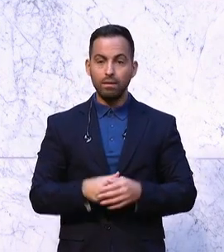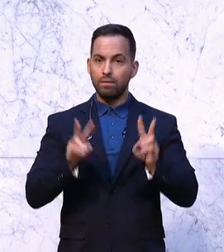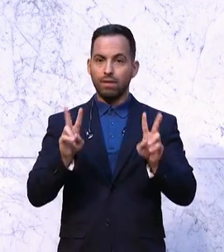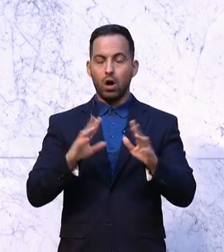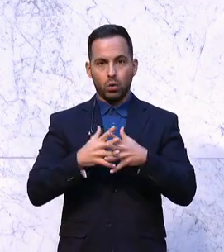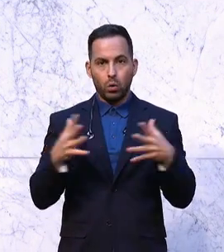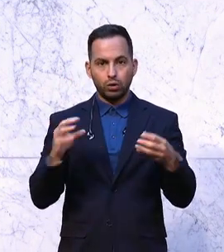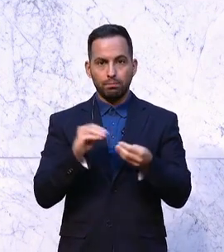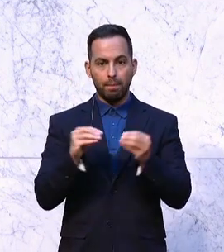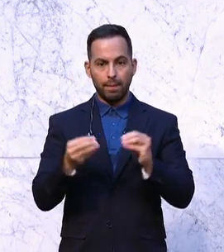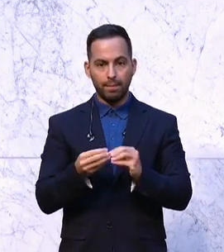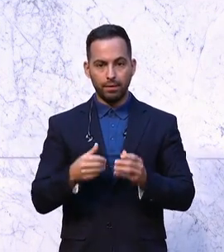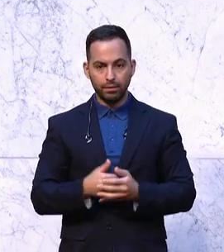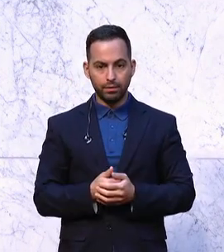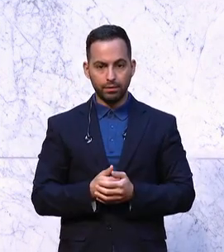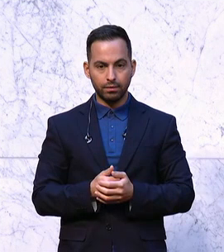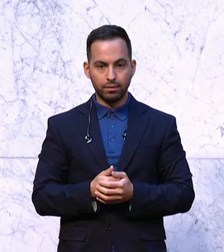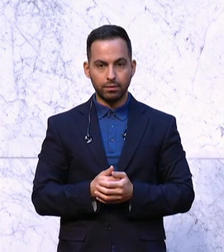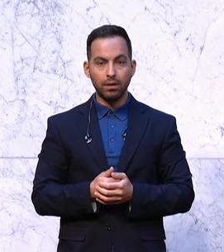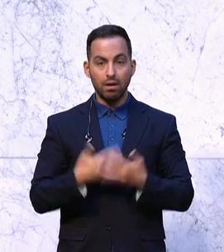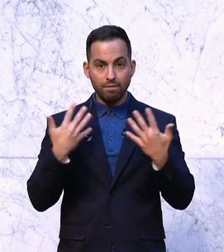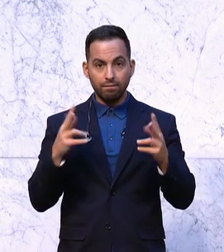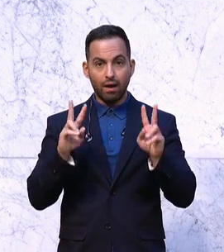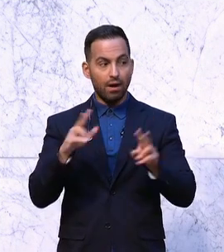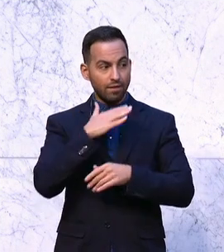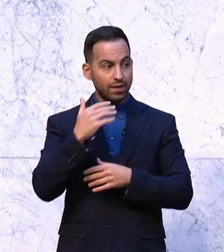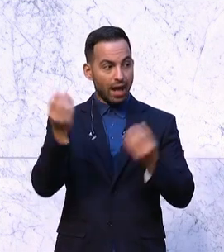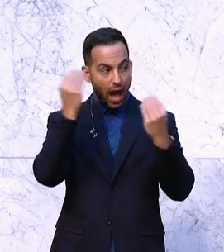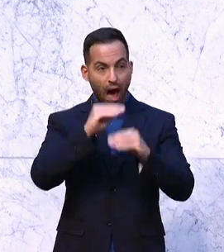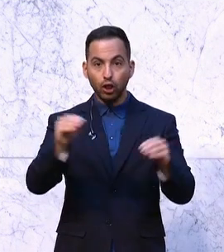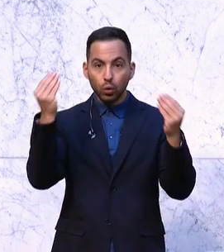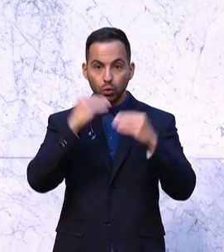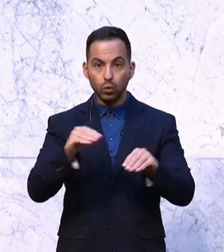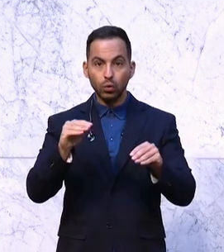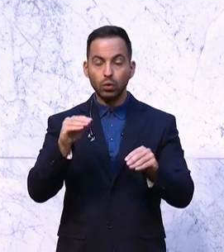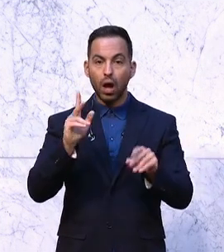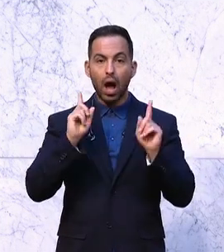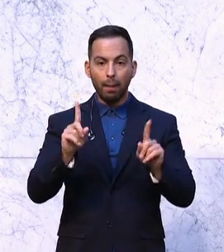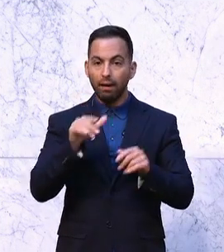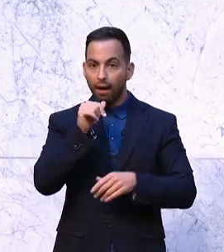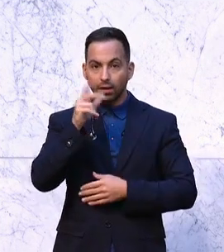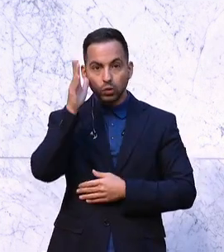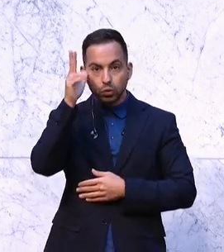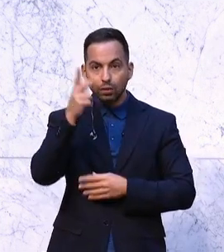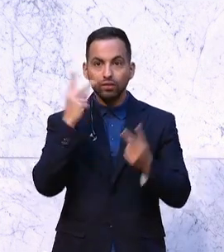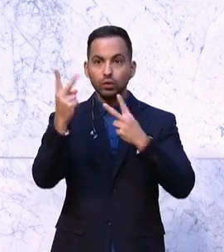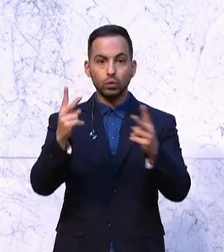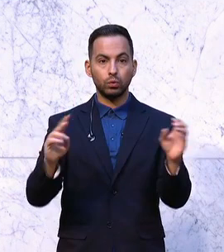großes Problem. Wirklich viele Ankündigungen, aber keine Zukunftsvisionen.